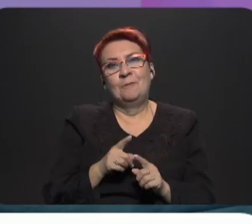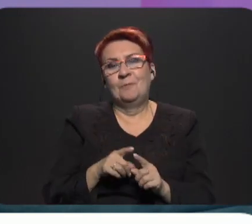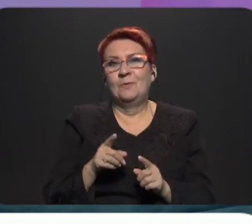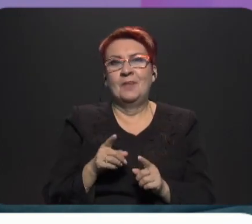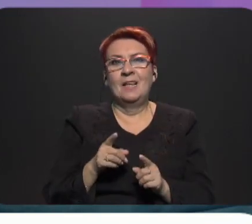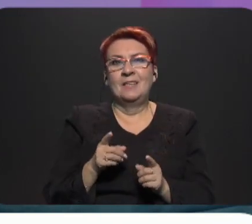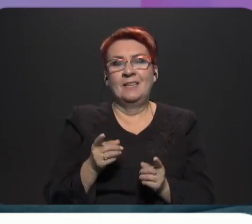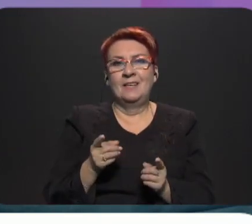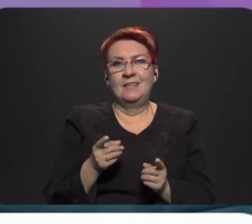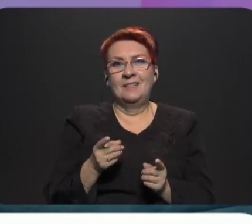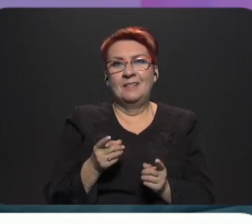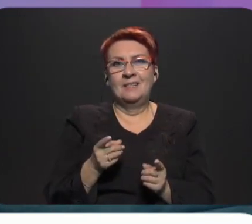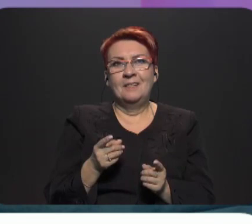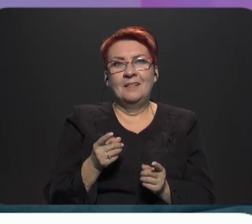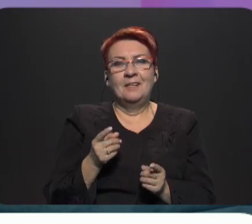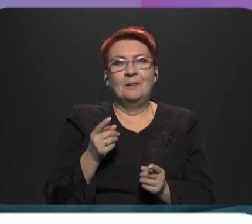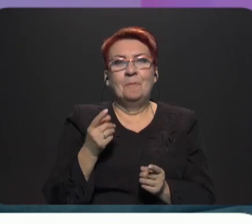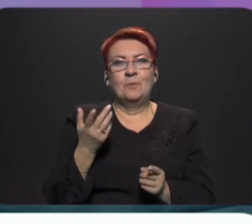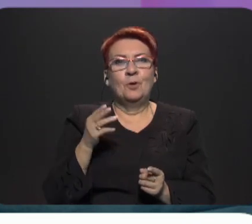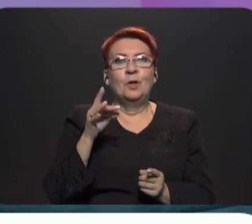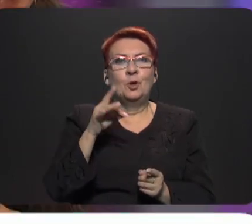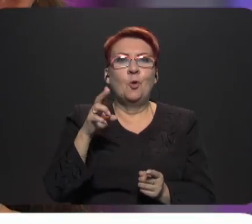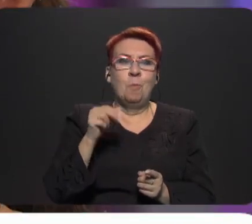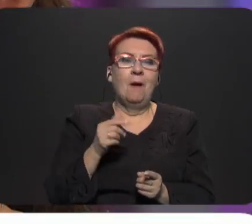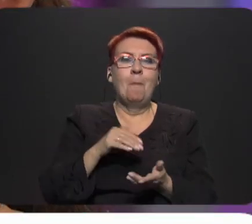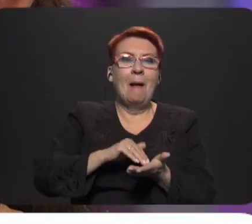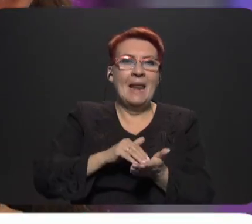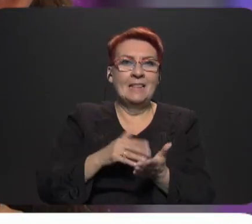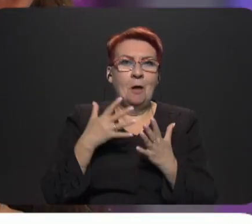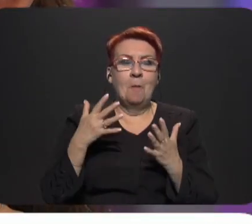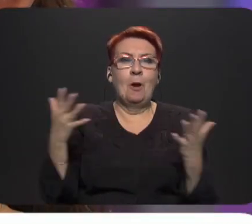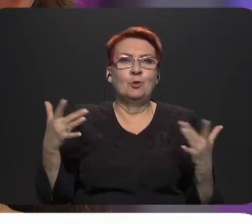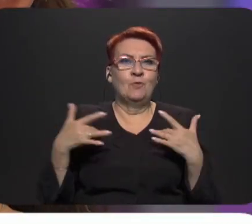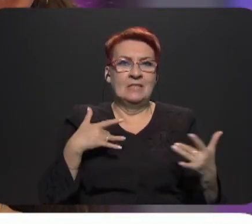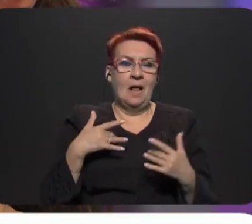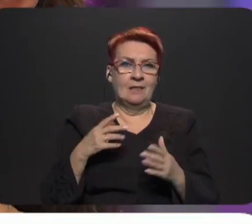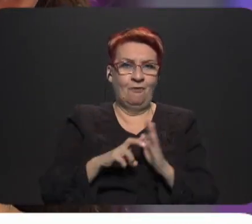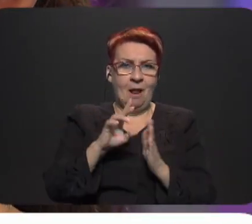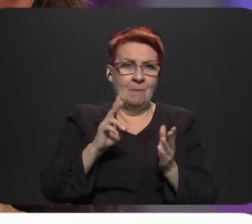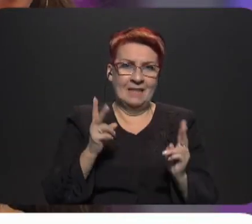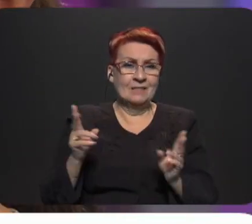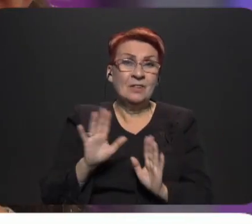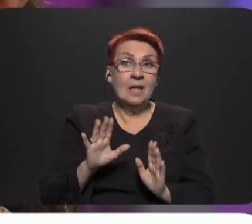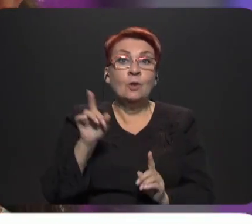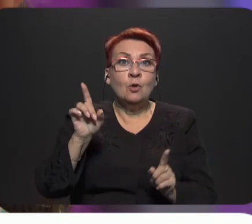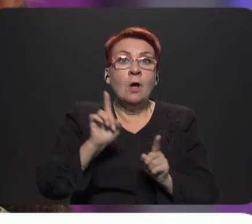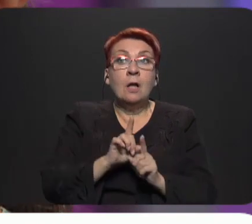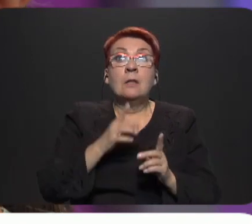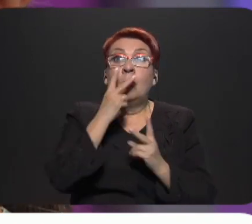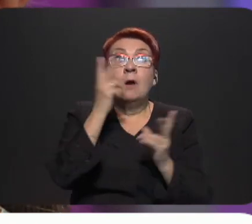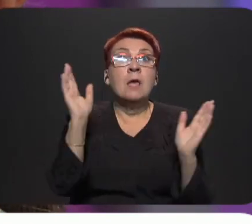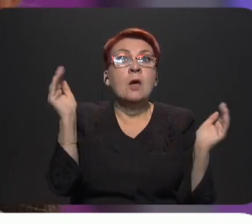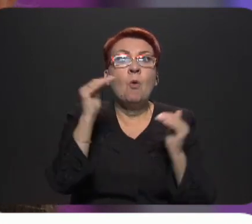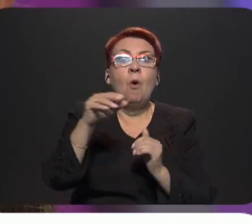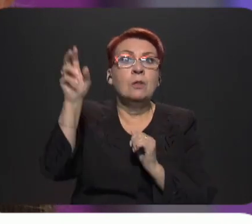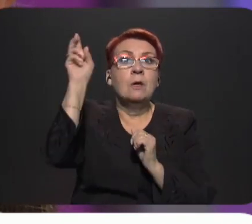наши труппы Большого театра балетные должны сейчас в храмах танцевать. Это просто порыв такой был у